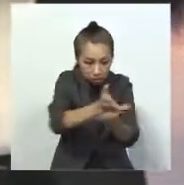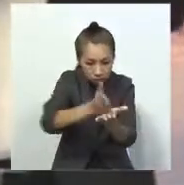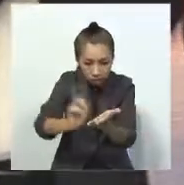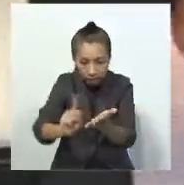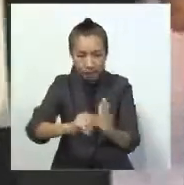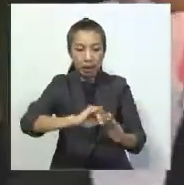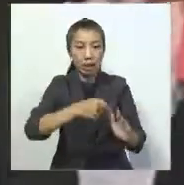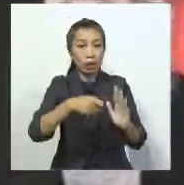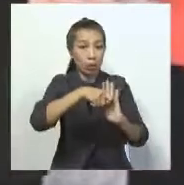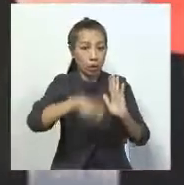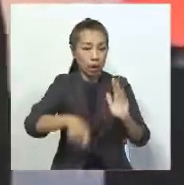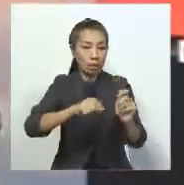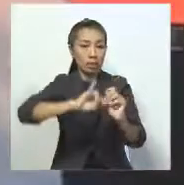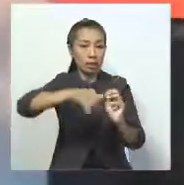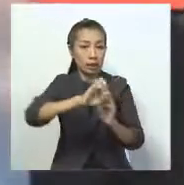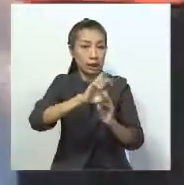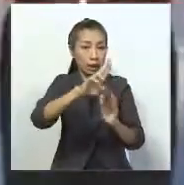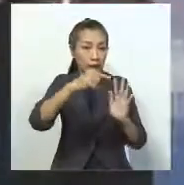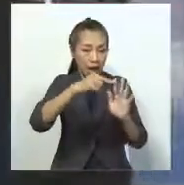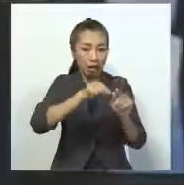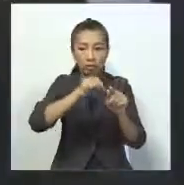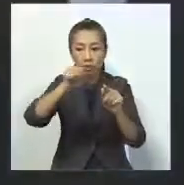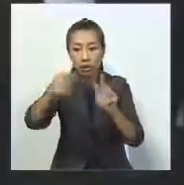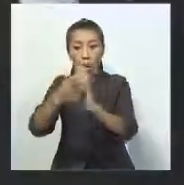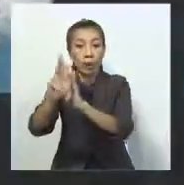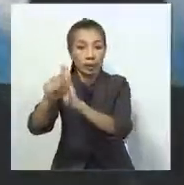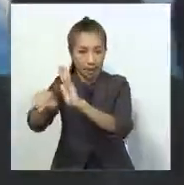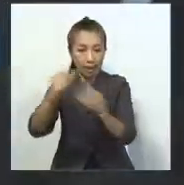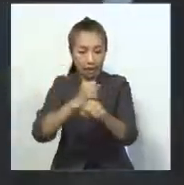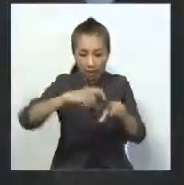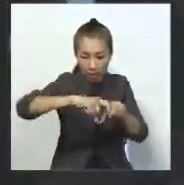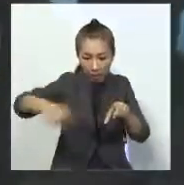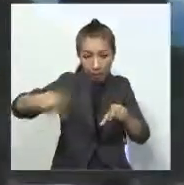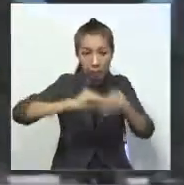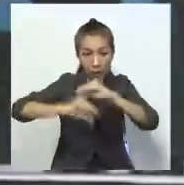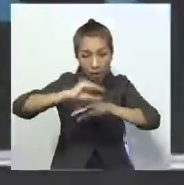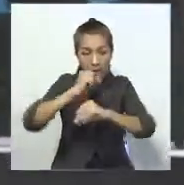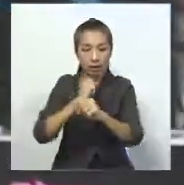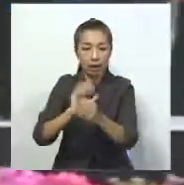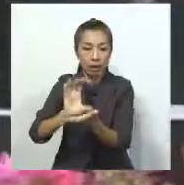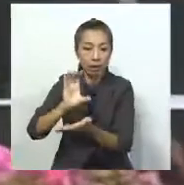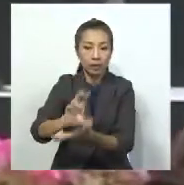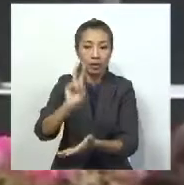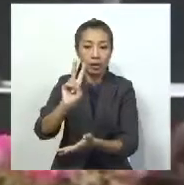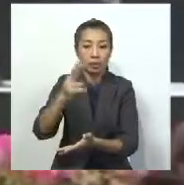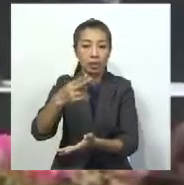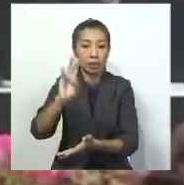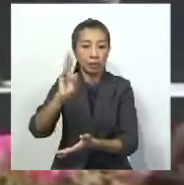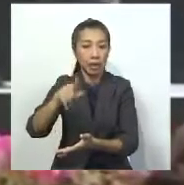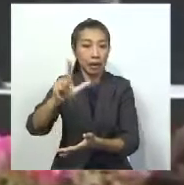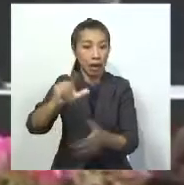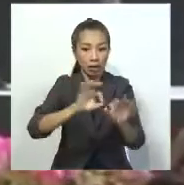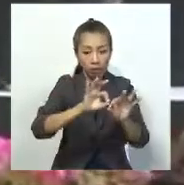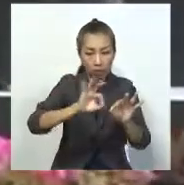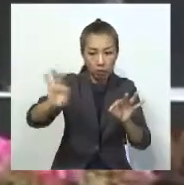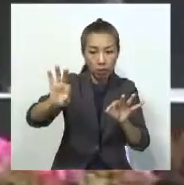างจิระจังหวัดนครราชสีมาถึงจังหวัดขอนแก่นใช้งบประมาณก่อสร้างกว่า 27,000 ล้านบาทรวมระยะทางร